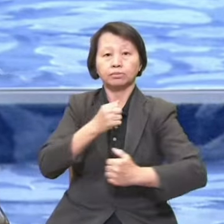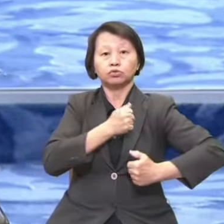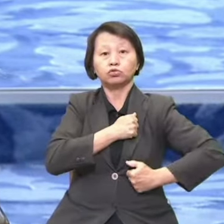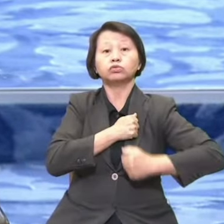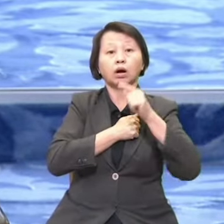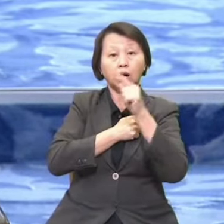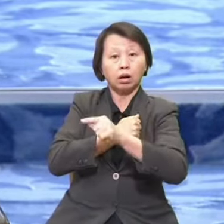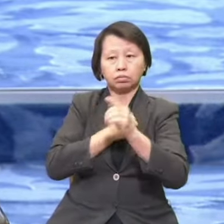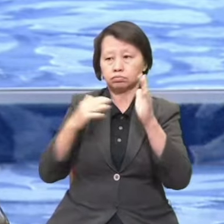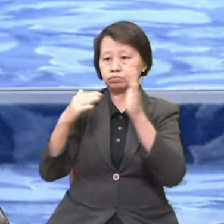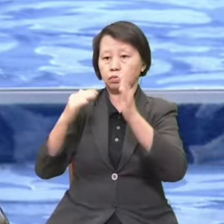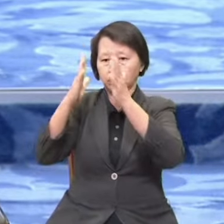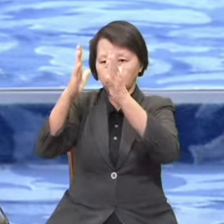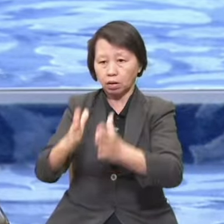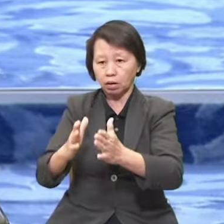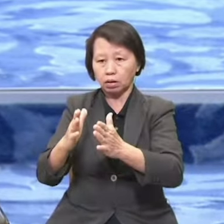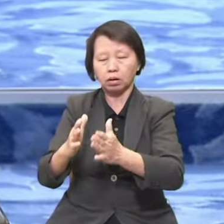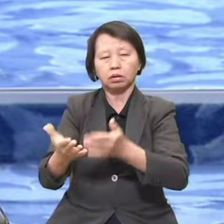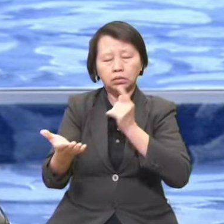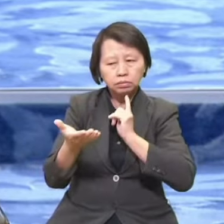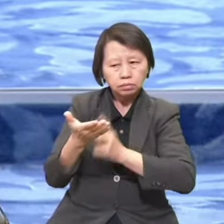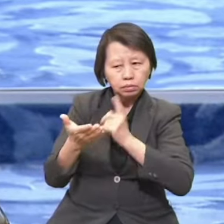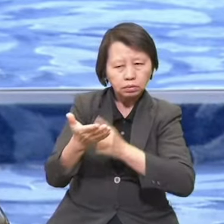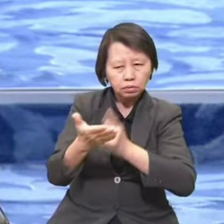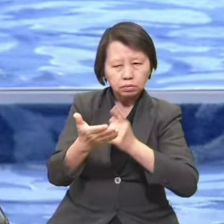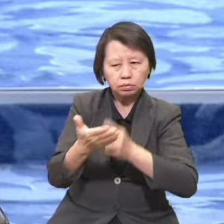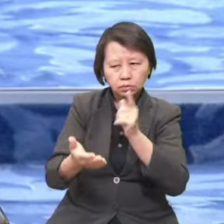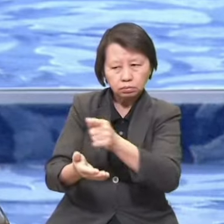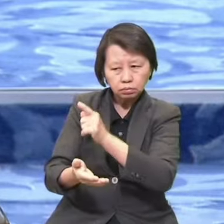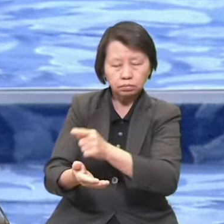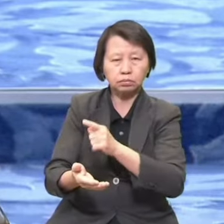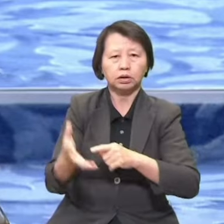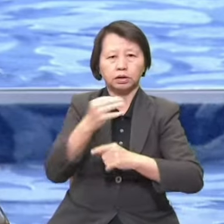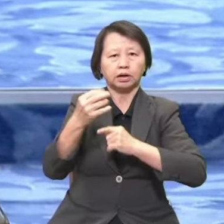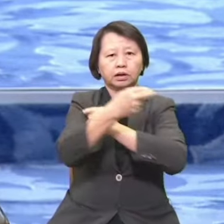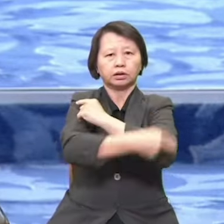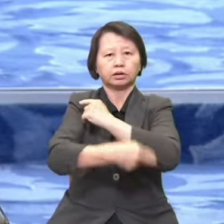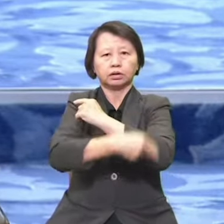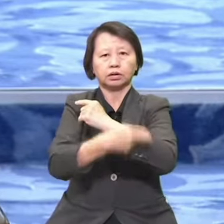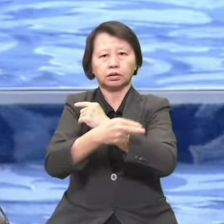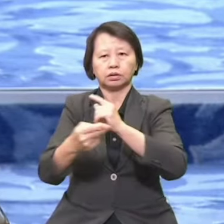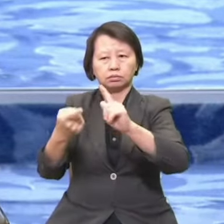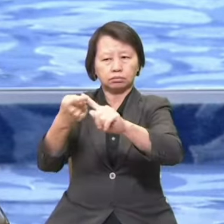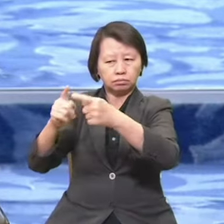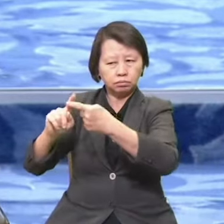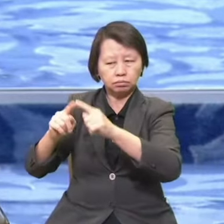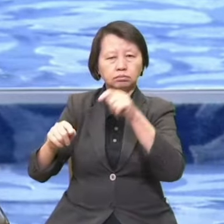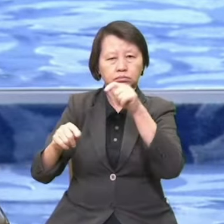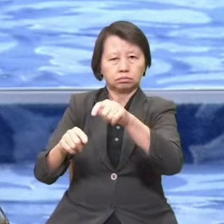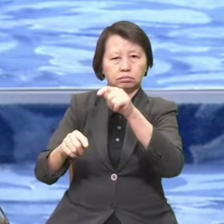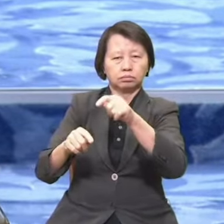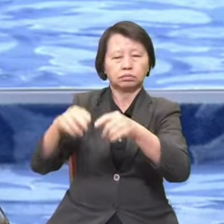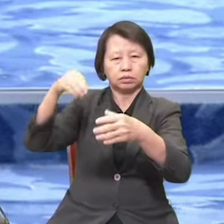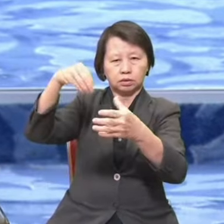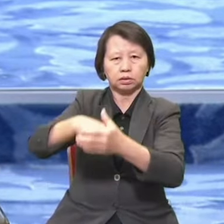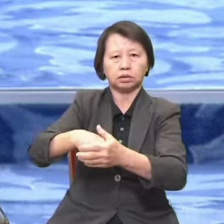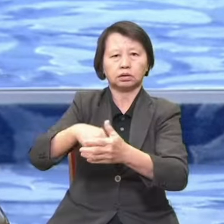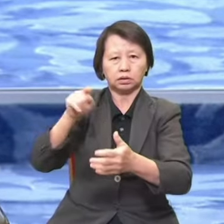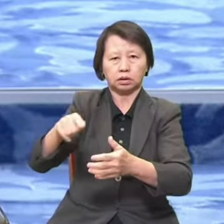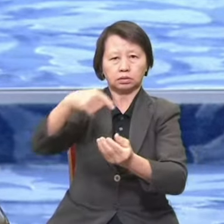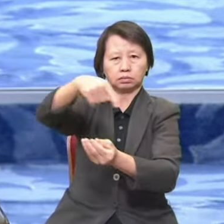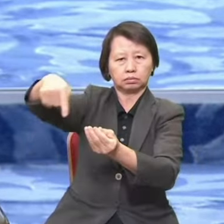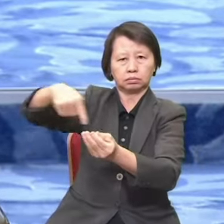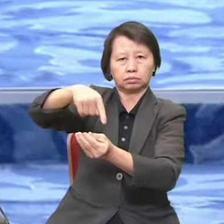pembangkang dan juga rantar negeri-negeri sekutu di dalam